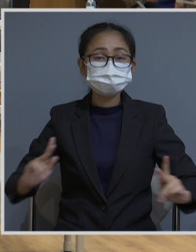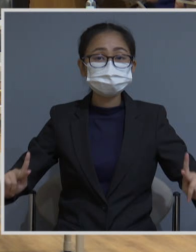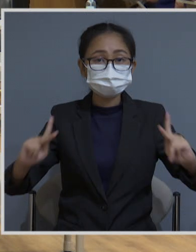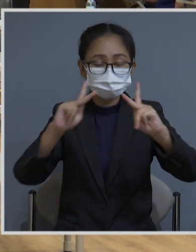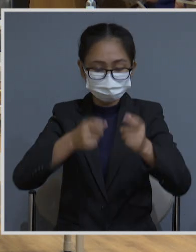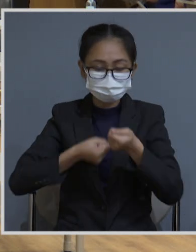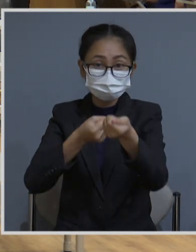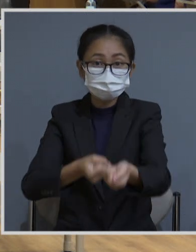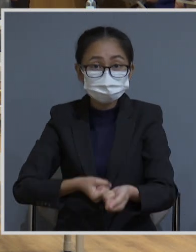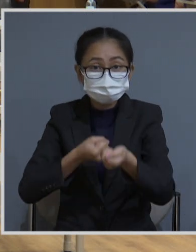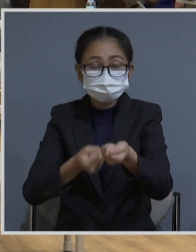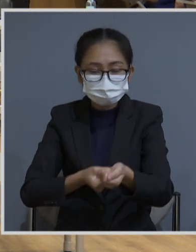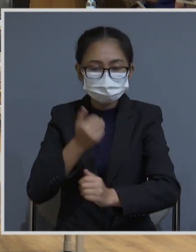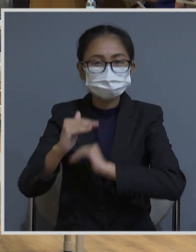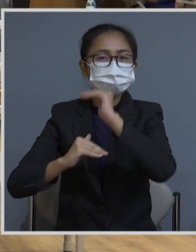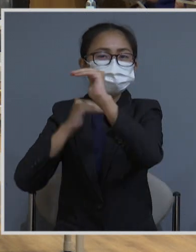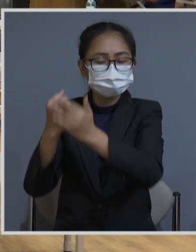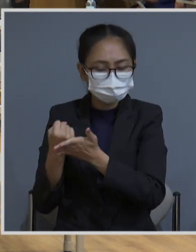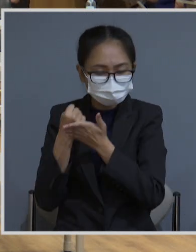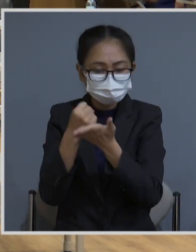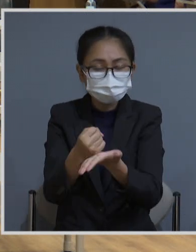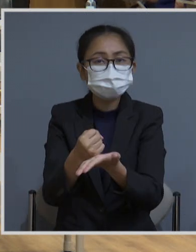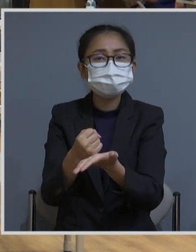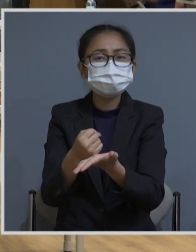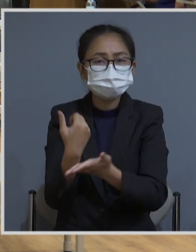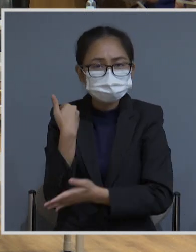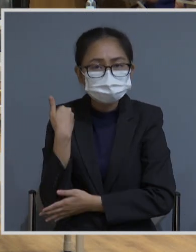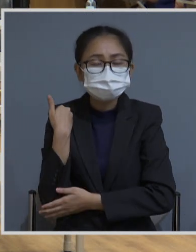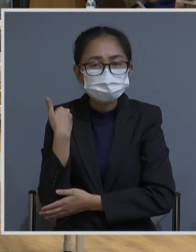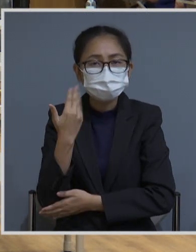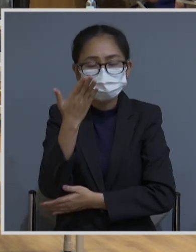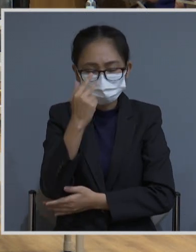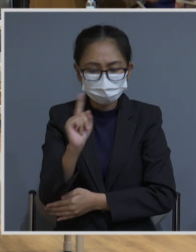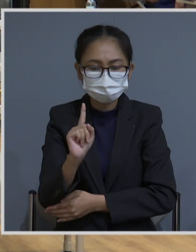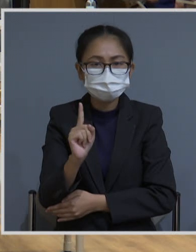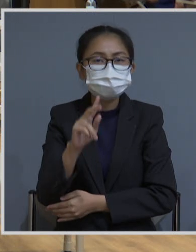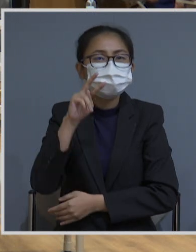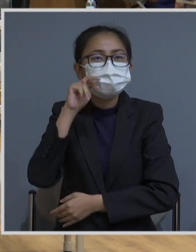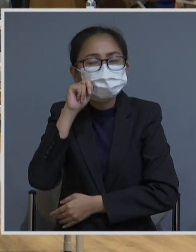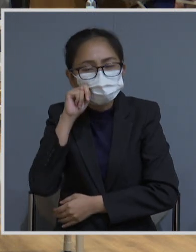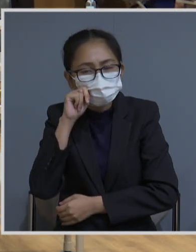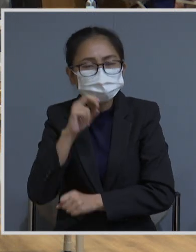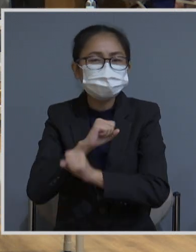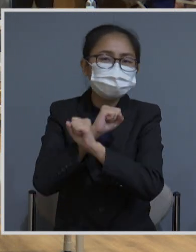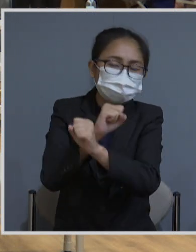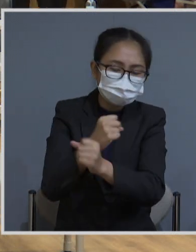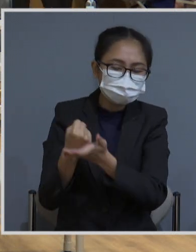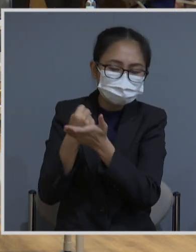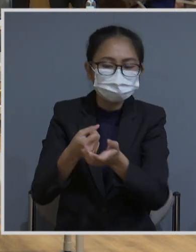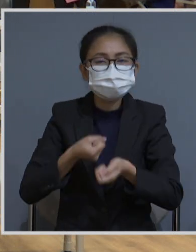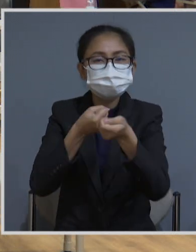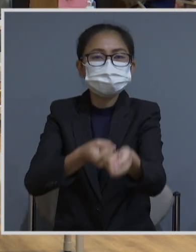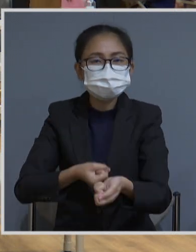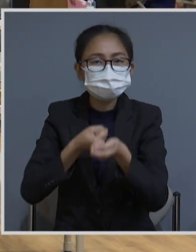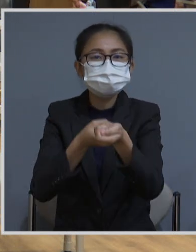มีนโยบายที่จะพัฒนาและช่วยเหลือหรือไม่เพื่อลดปัญหาการขาดแคลนน้ำใช้เพื่อการเกษตรของประชาชน